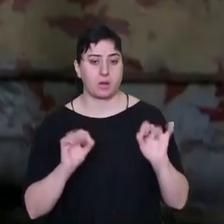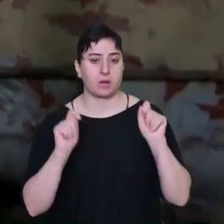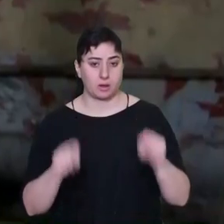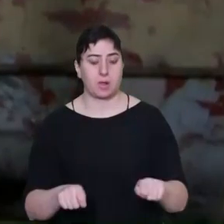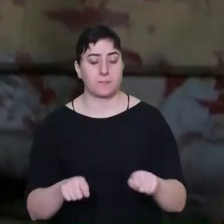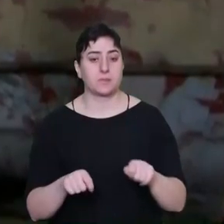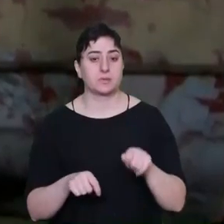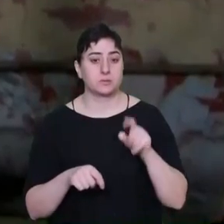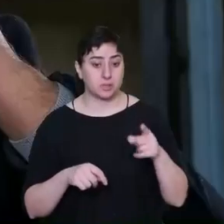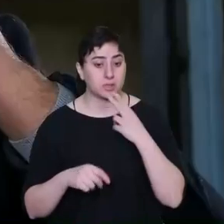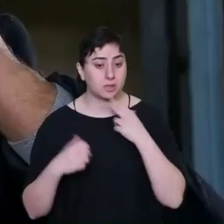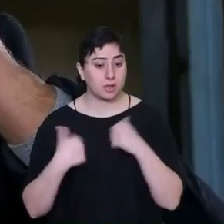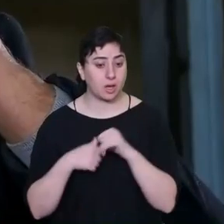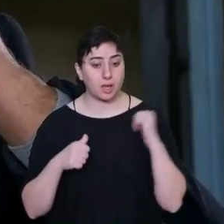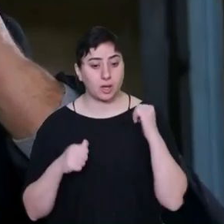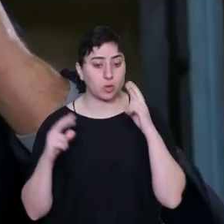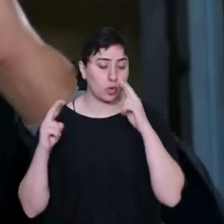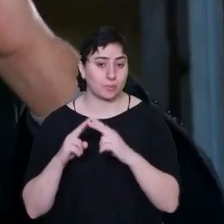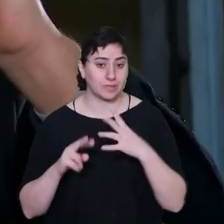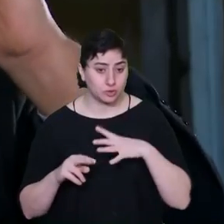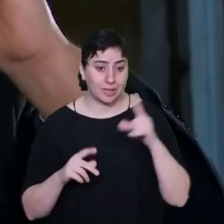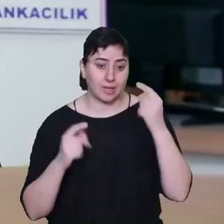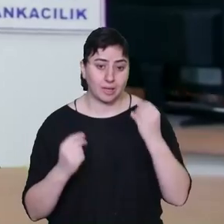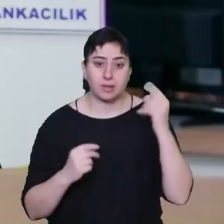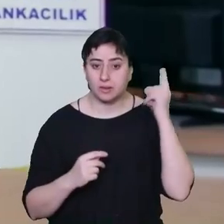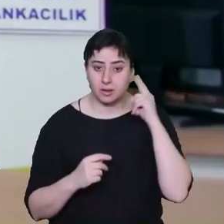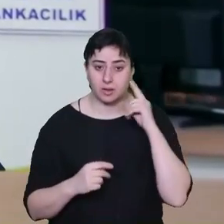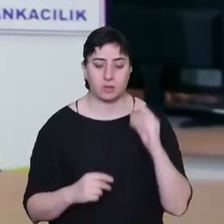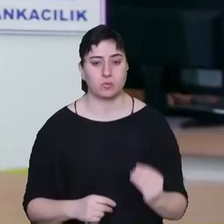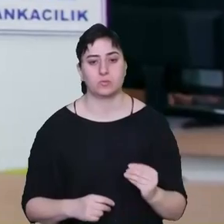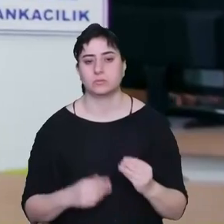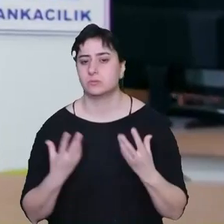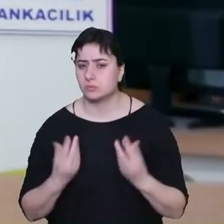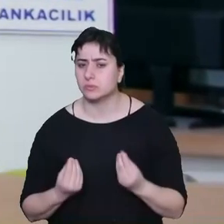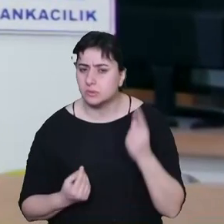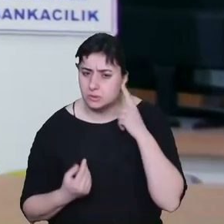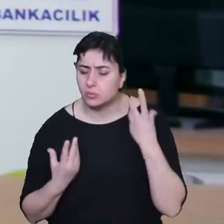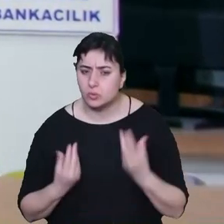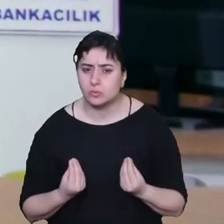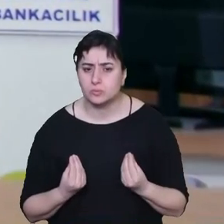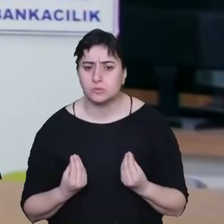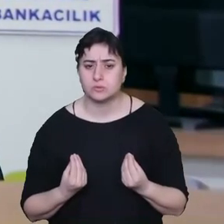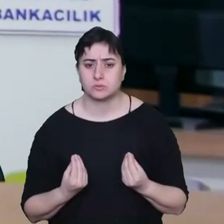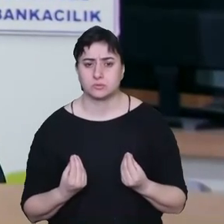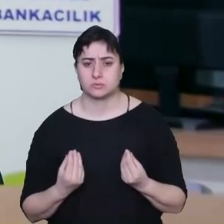yapacaksın. Eğer karını sağ salim görmek istiyorsan kulağını aç ve iyi dinle. Tabii dinliyorum, bakın.